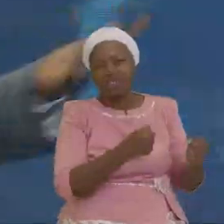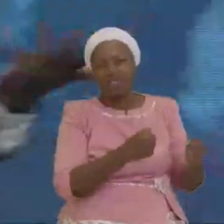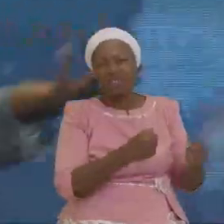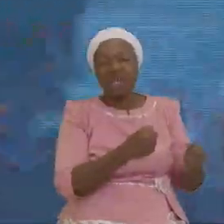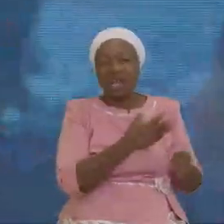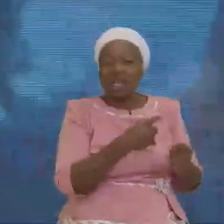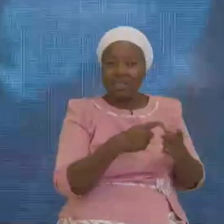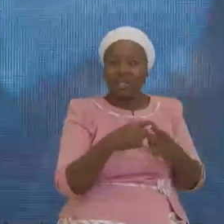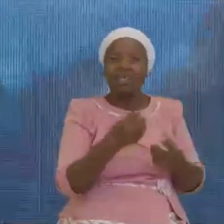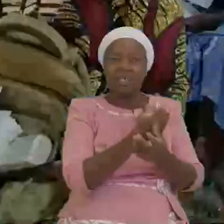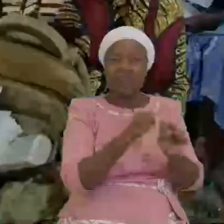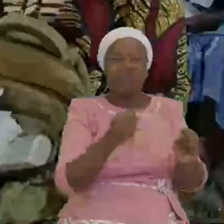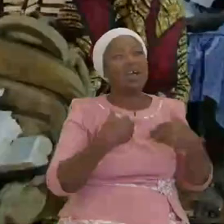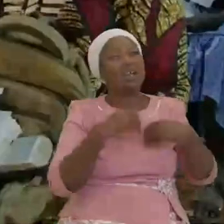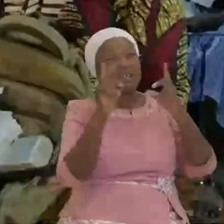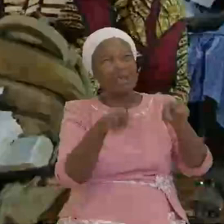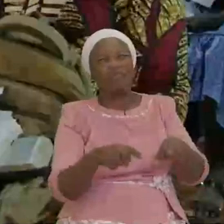mettra personne dehors.